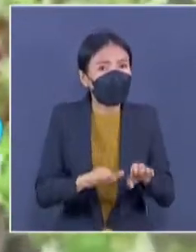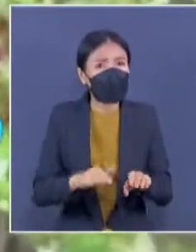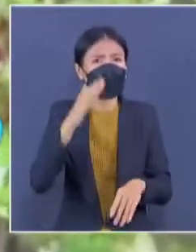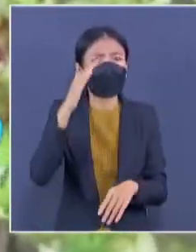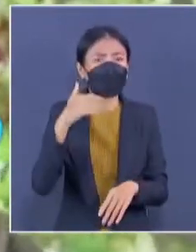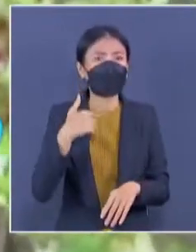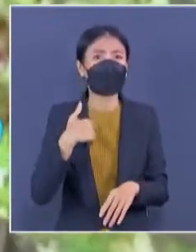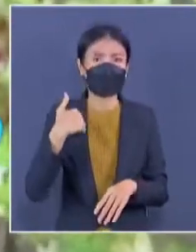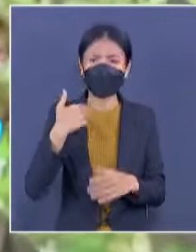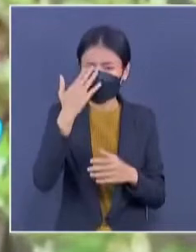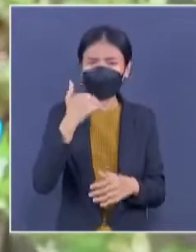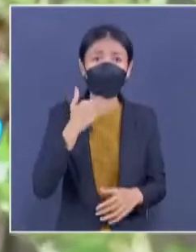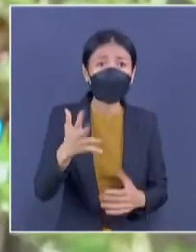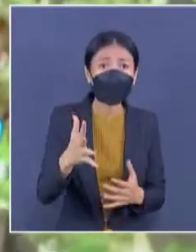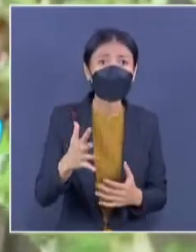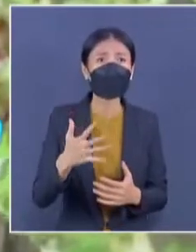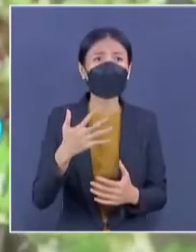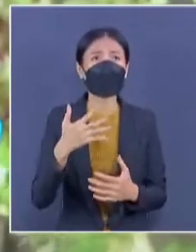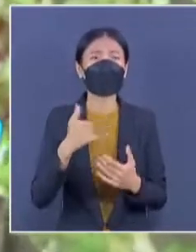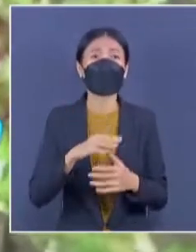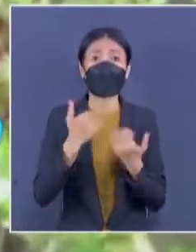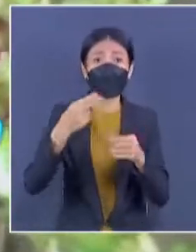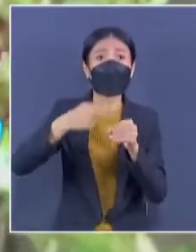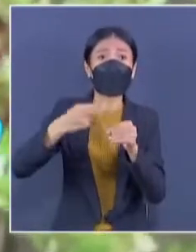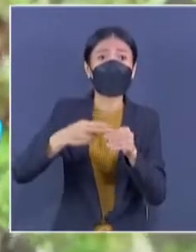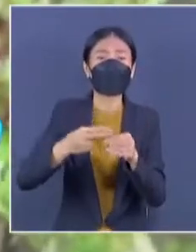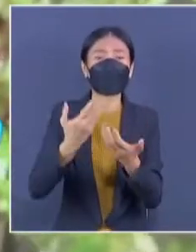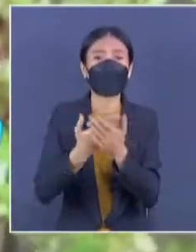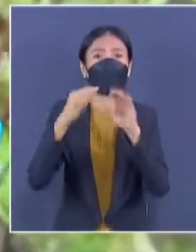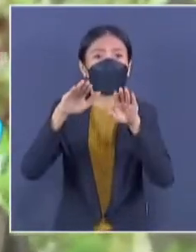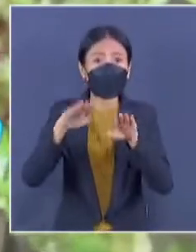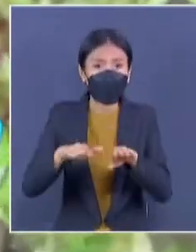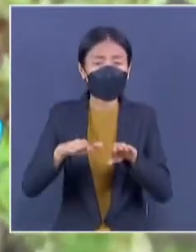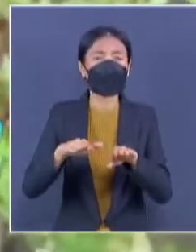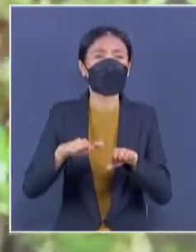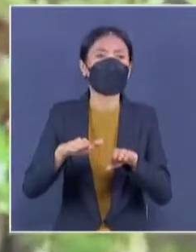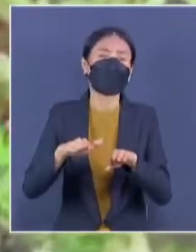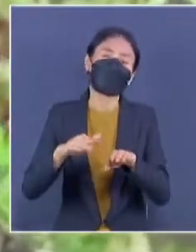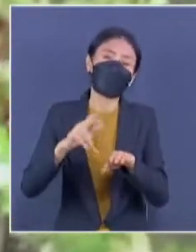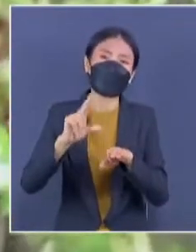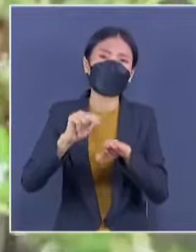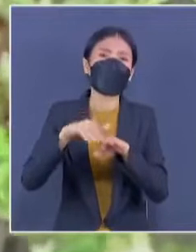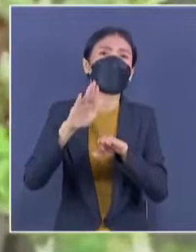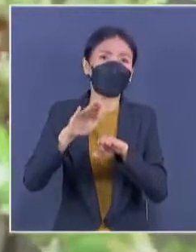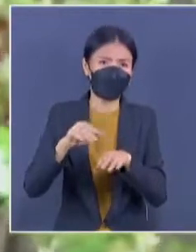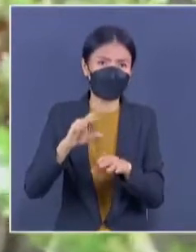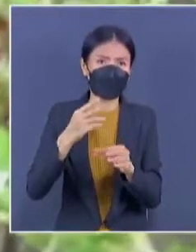ราคานี้อยู่แล้วไม่ว่าจะลงยังไงมันก็เกิน30อยู่นะเอาเฉพาะดีเซลนะทุกอย่างมันขึ้นหม